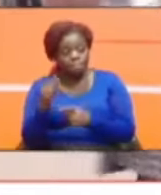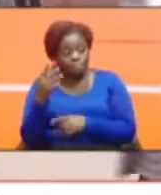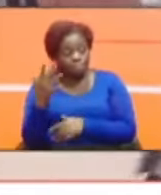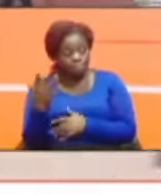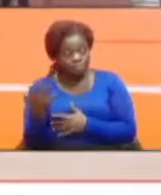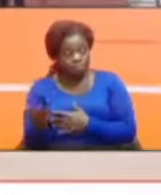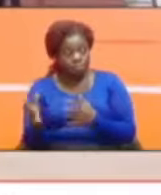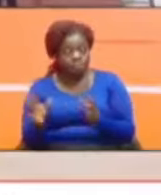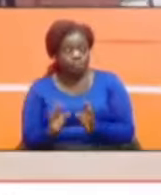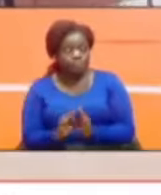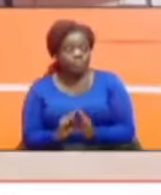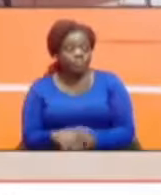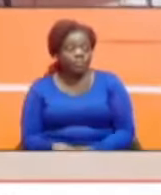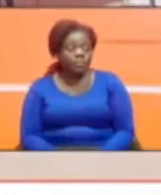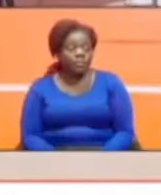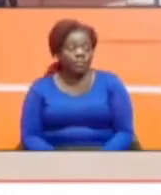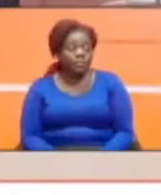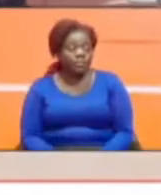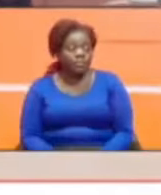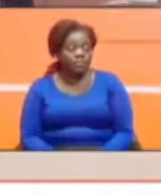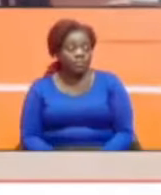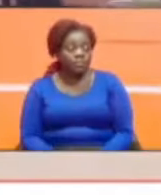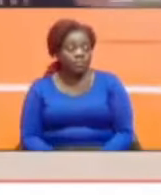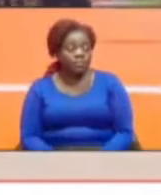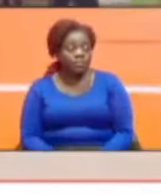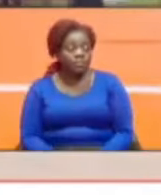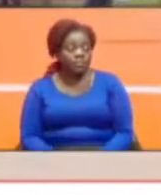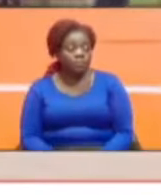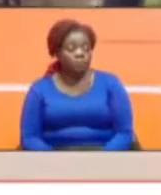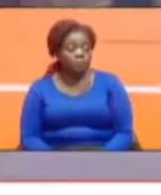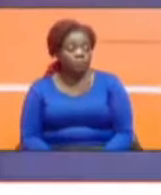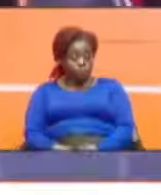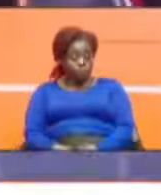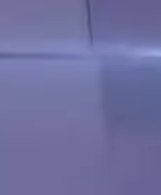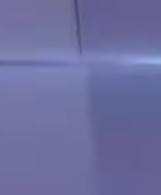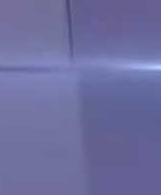5. Dennis Jobe yakusakidde eggulire lino ku Bukedde TV.